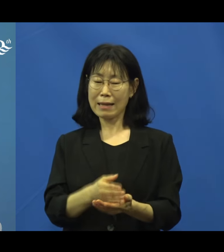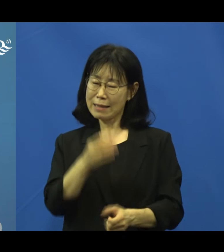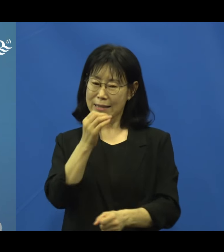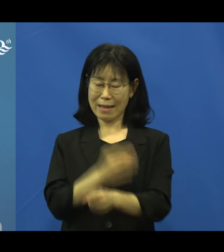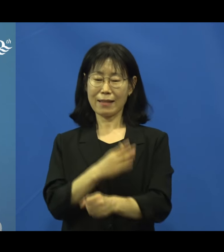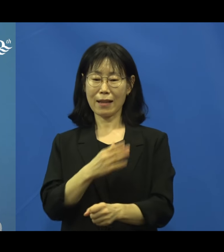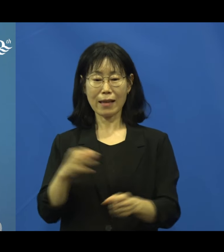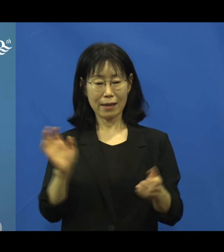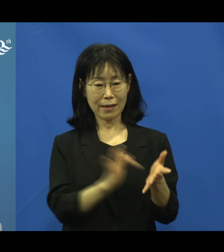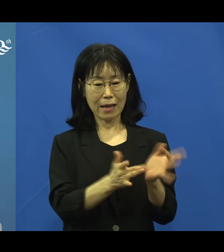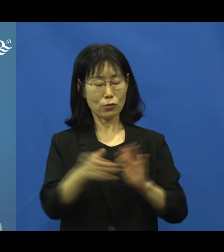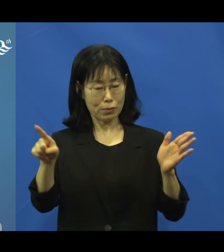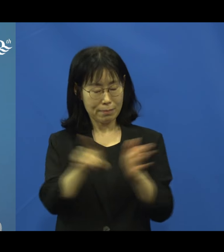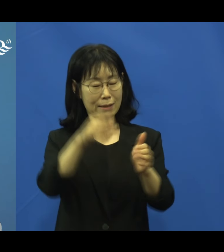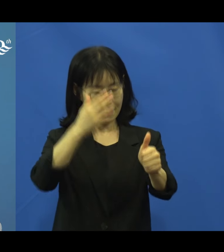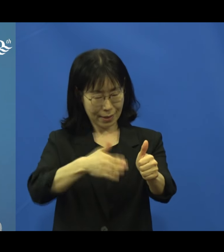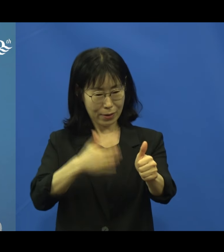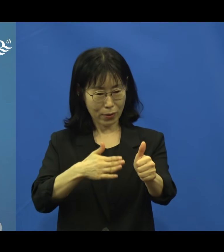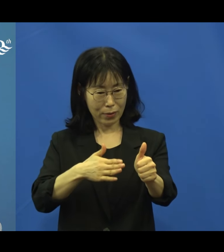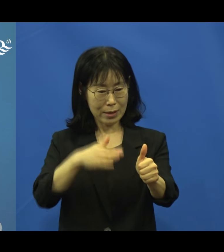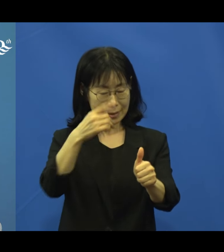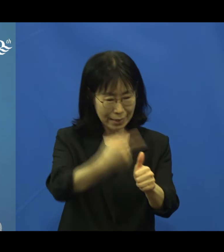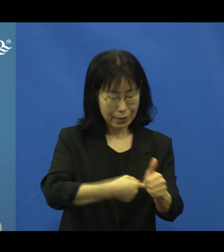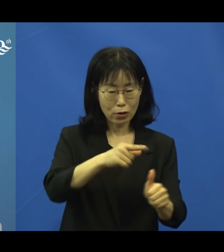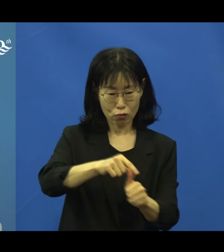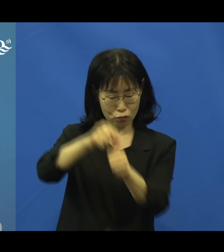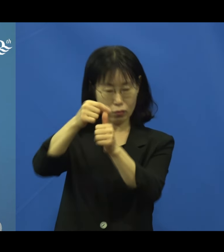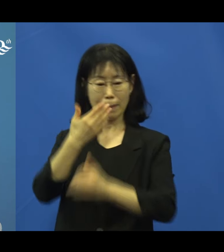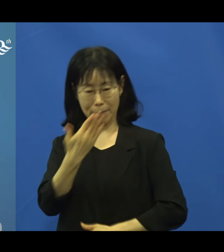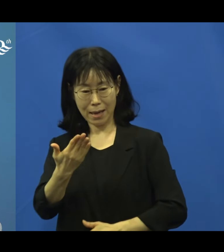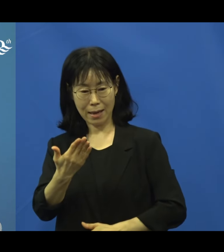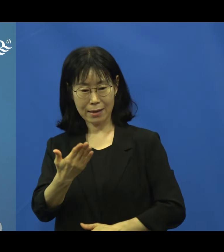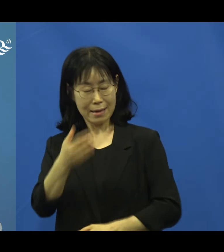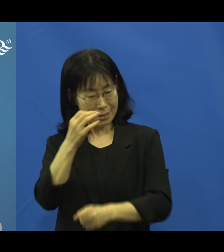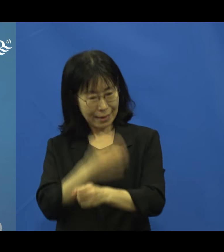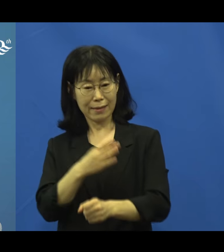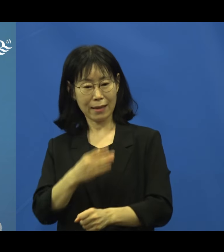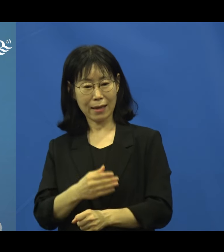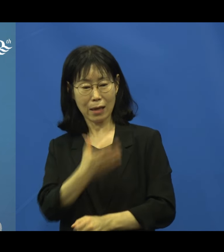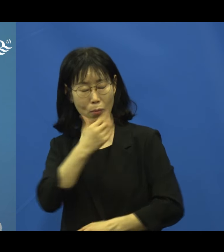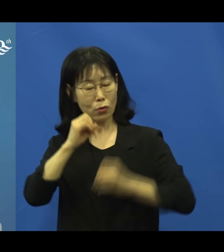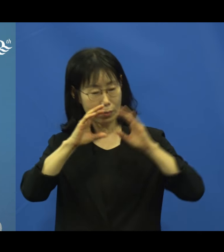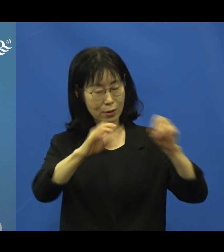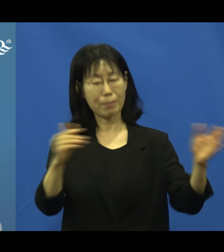살아. 한마디 마세요. 그냥 한마디 마세요.